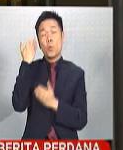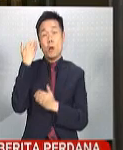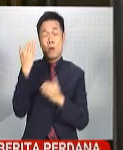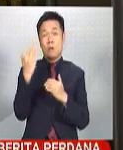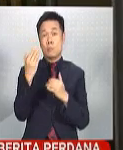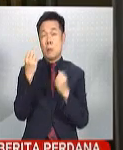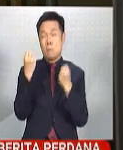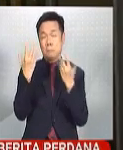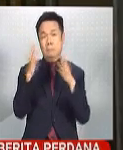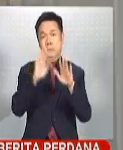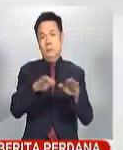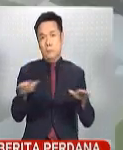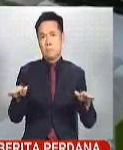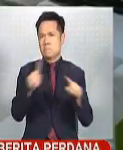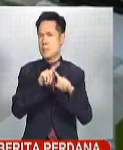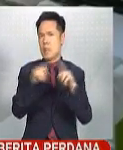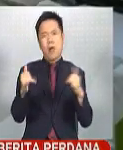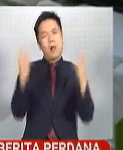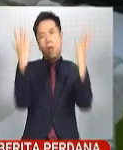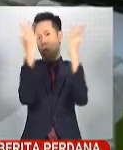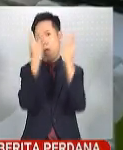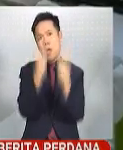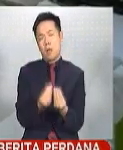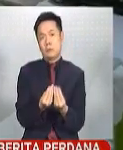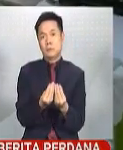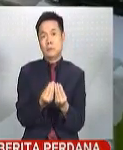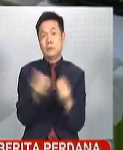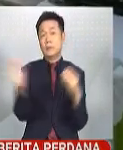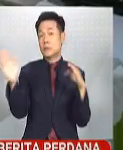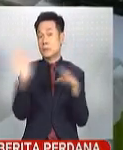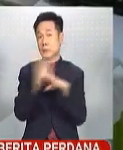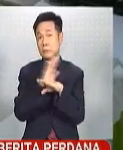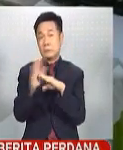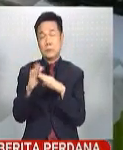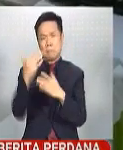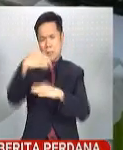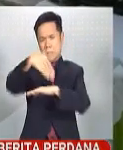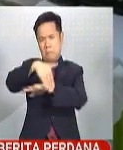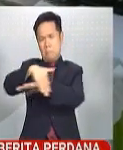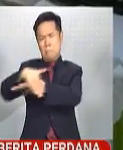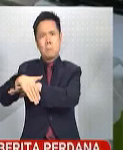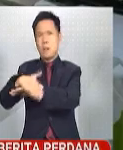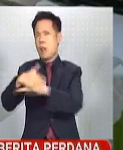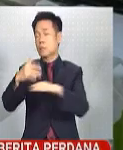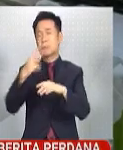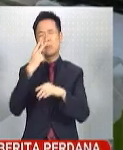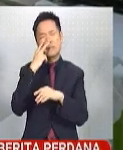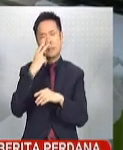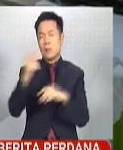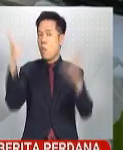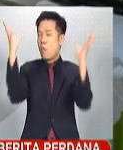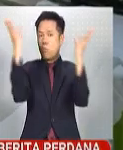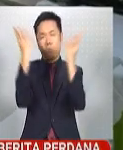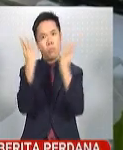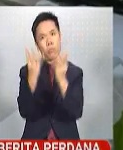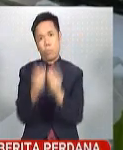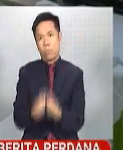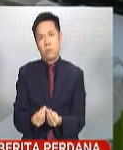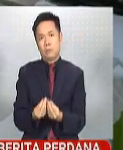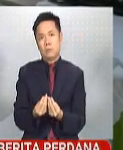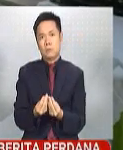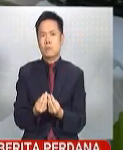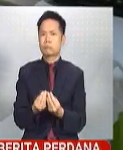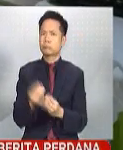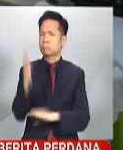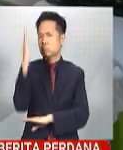budak kecil, sekarang dah jaranglah. Customer kurang tu pada bahagian malam. Malam memang nampak sangat merosotlah. Untuk tengah